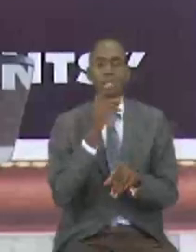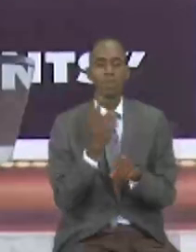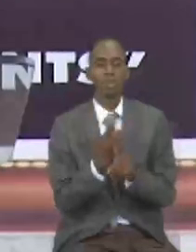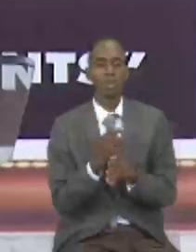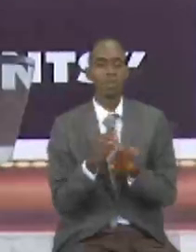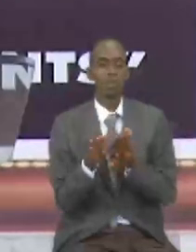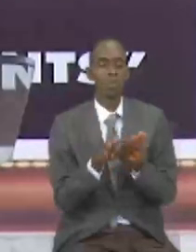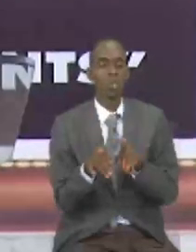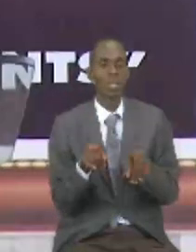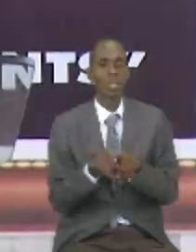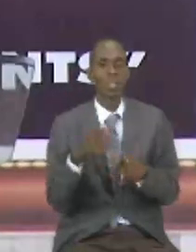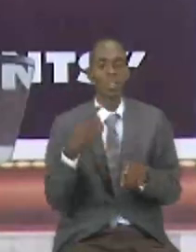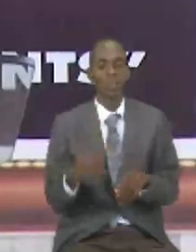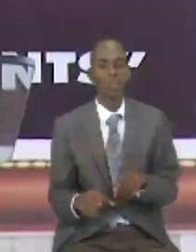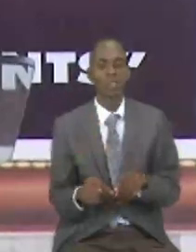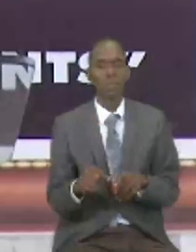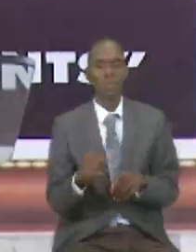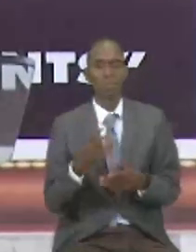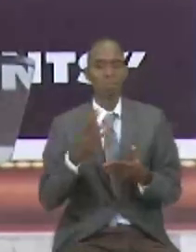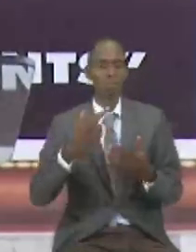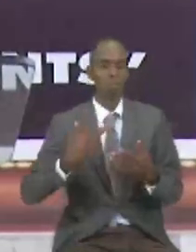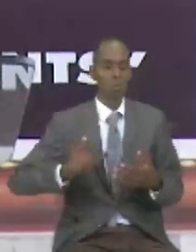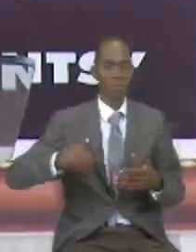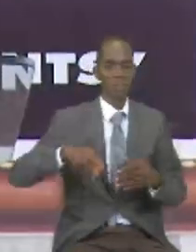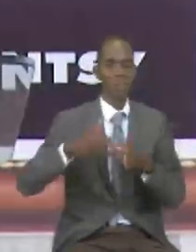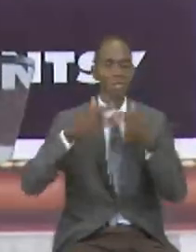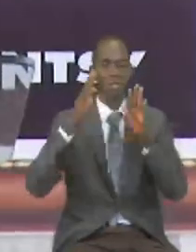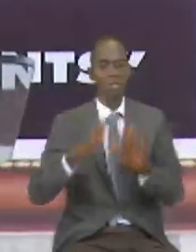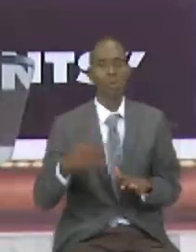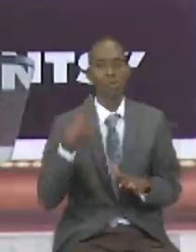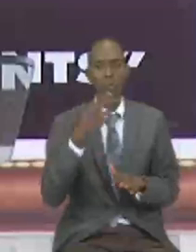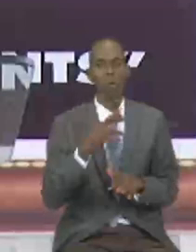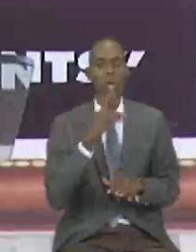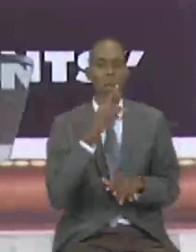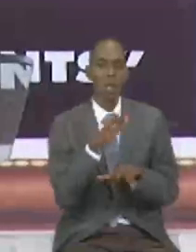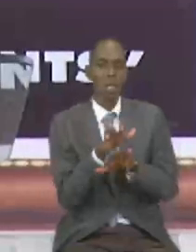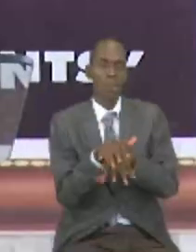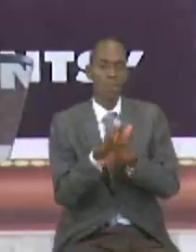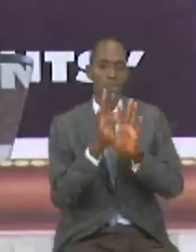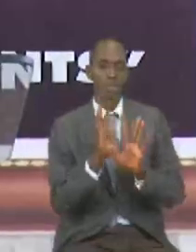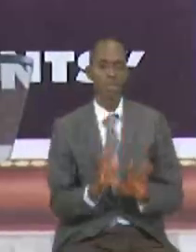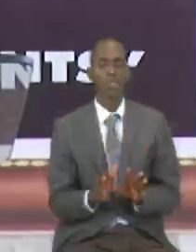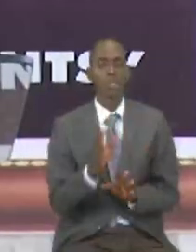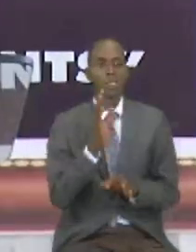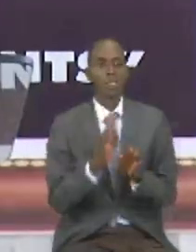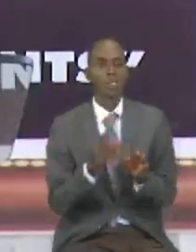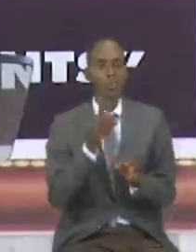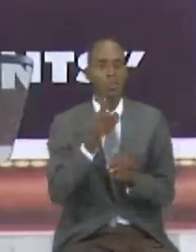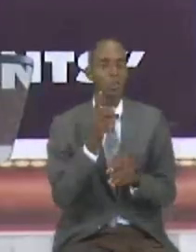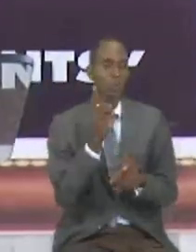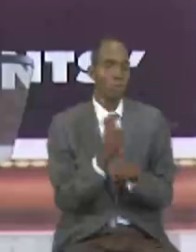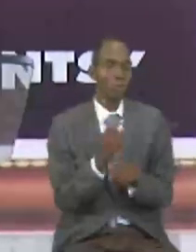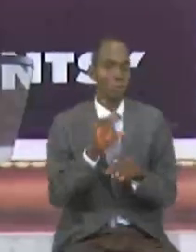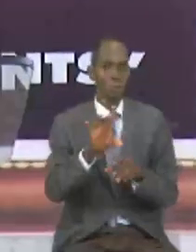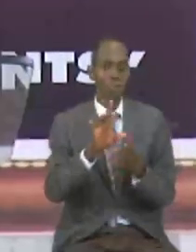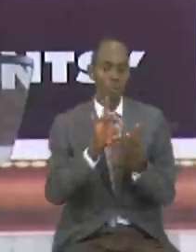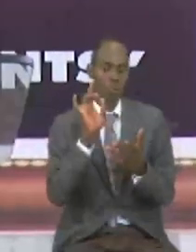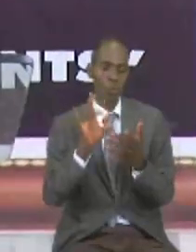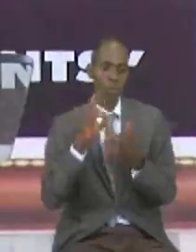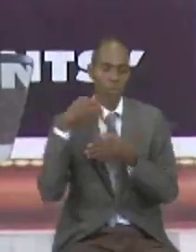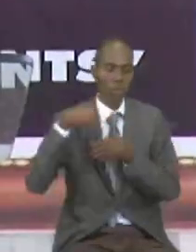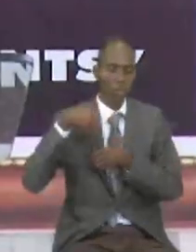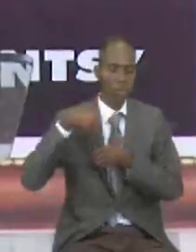des gens hypocrites, et ils sont blancs devant, ils sont blancs au dehors, mais au-dedans, ils sont noirs. Alors, ils